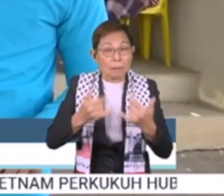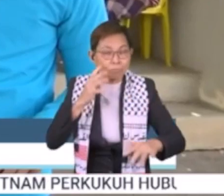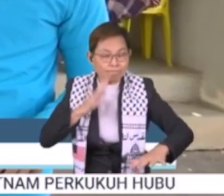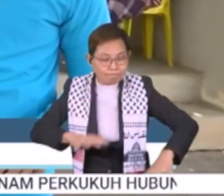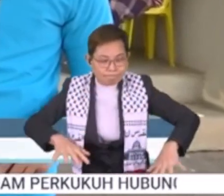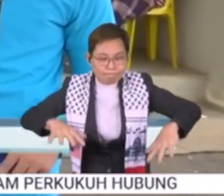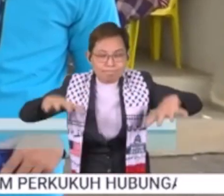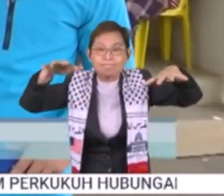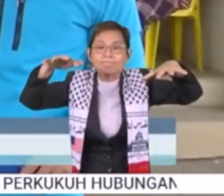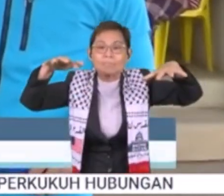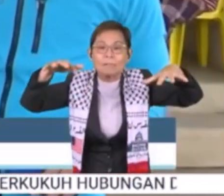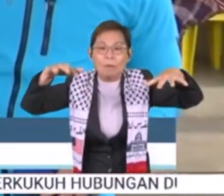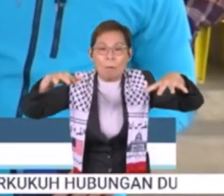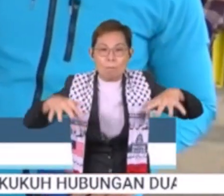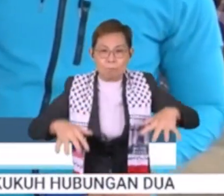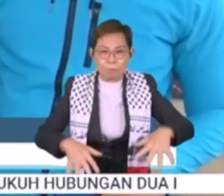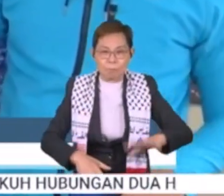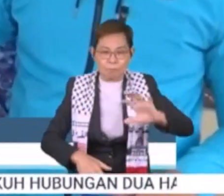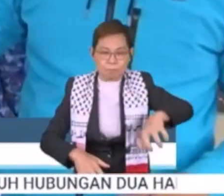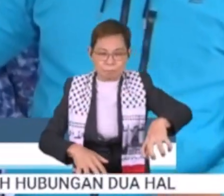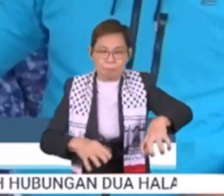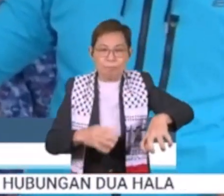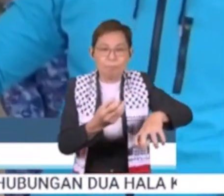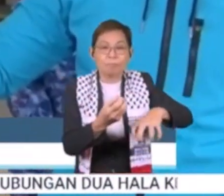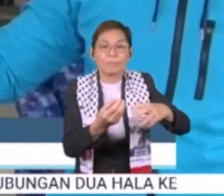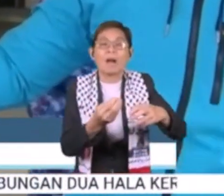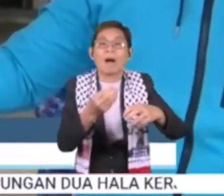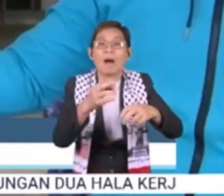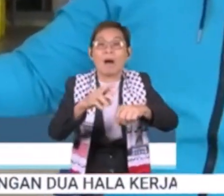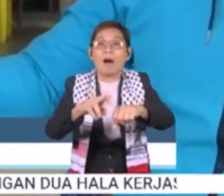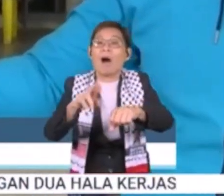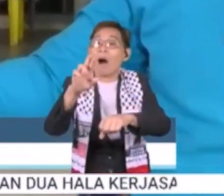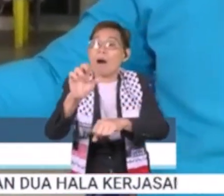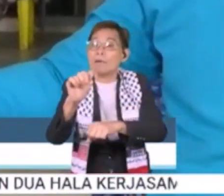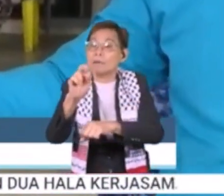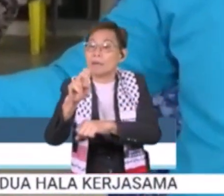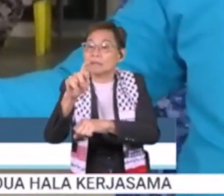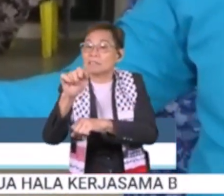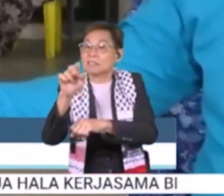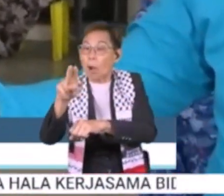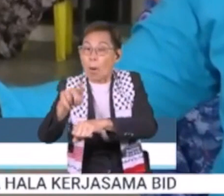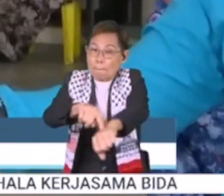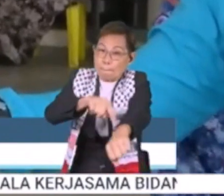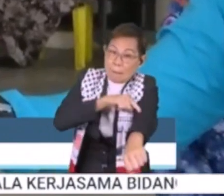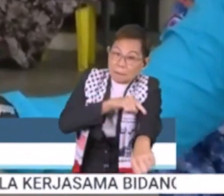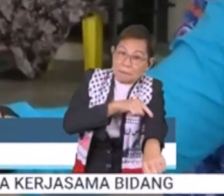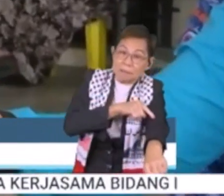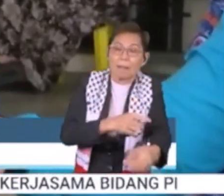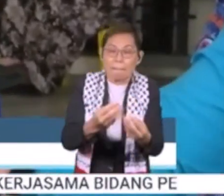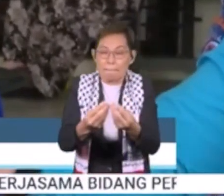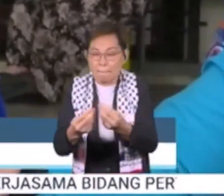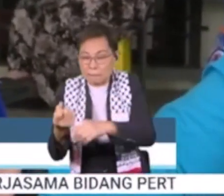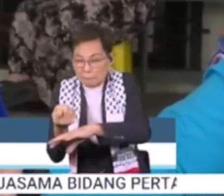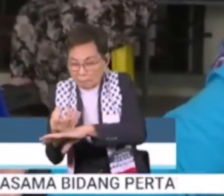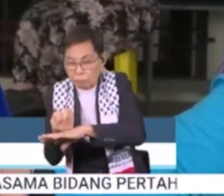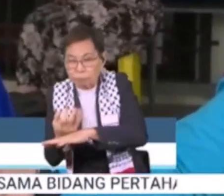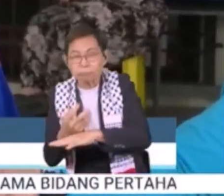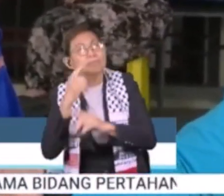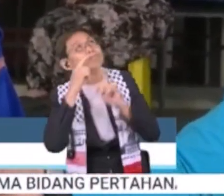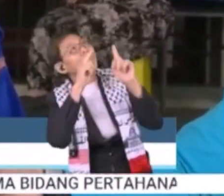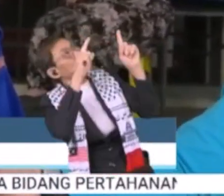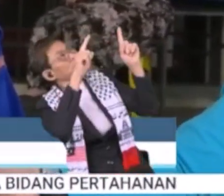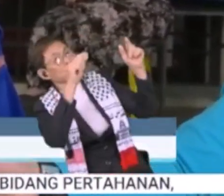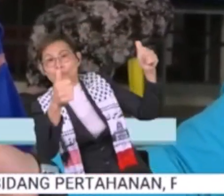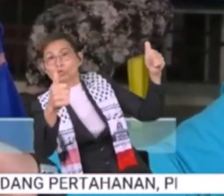banjir di jajahan pasirem rata panjang mengikut keadaan cuaca pun dalam keadaan baik